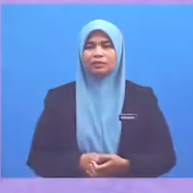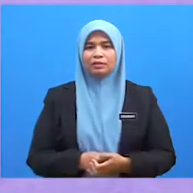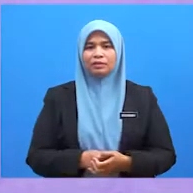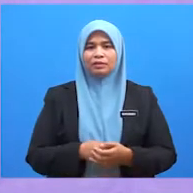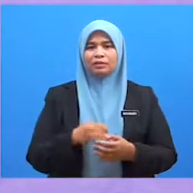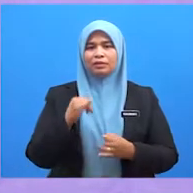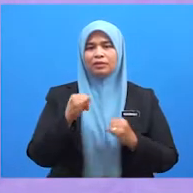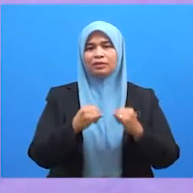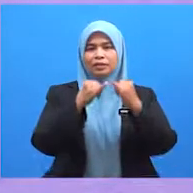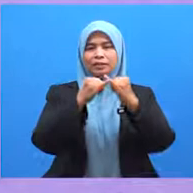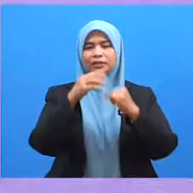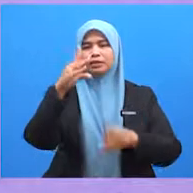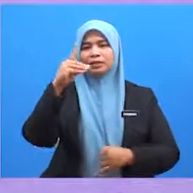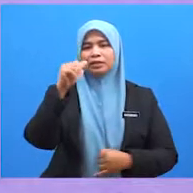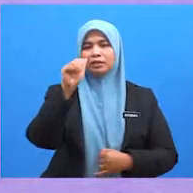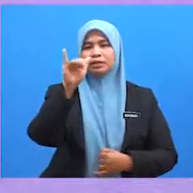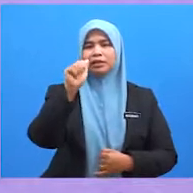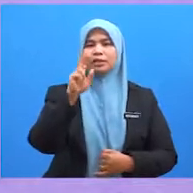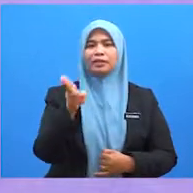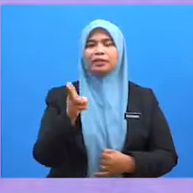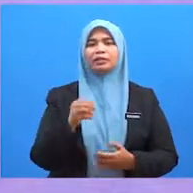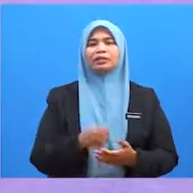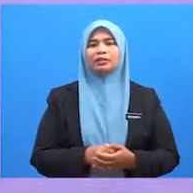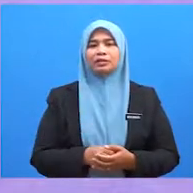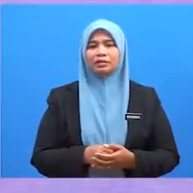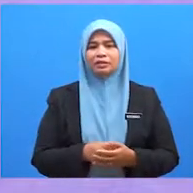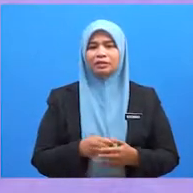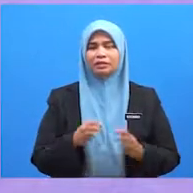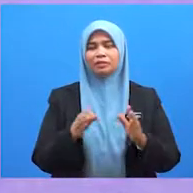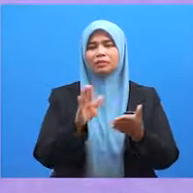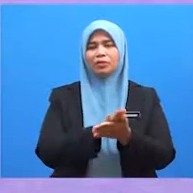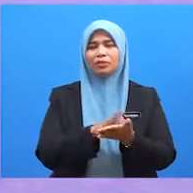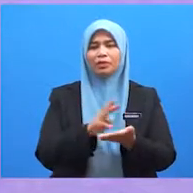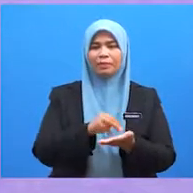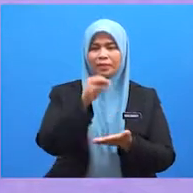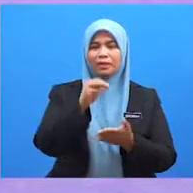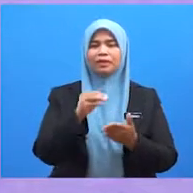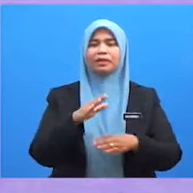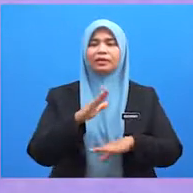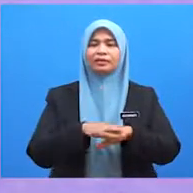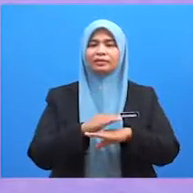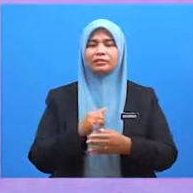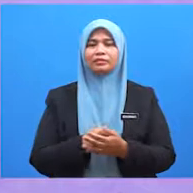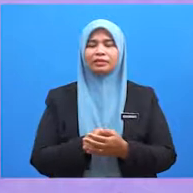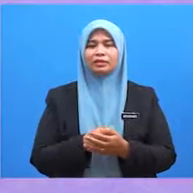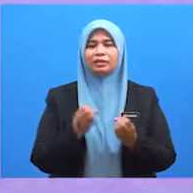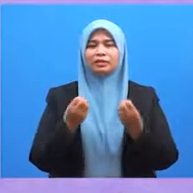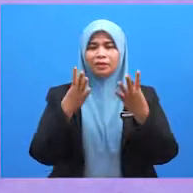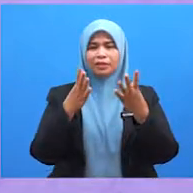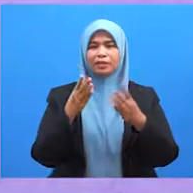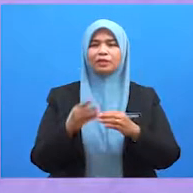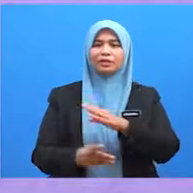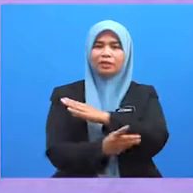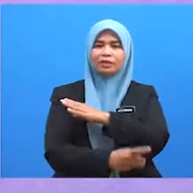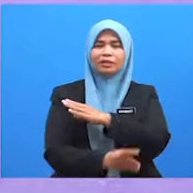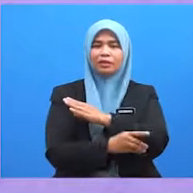Institusi Dayah boleh dikategorikan sebagai bertaraf sekolah menengah atas. Kebanyakan daerah